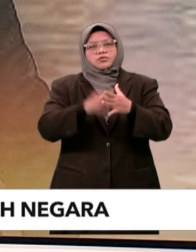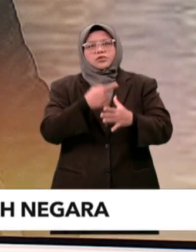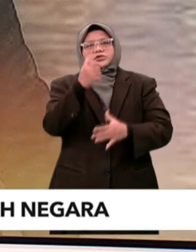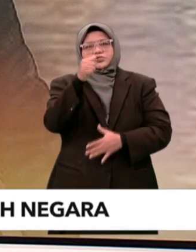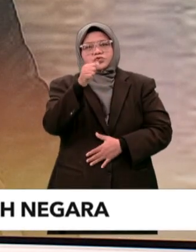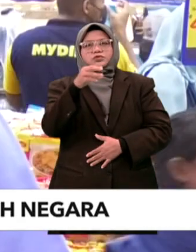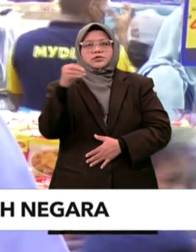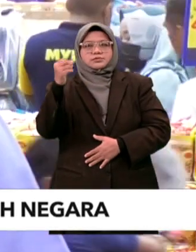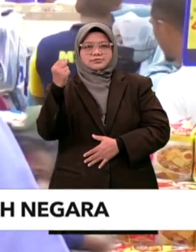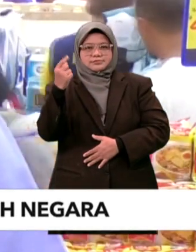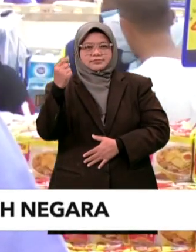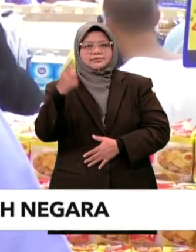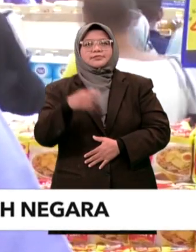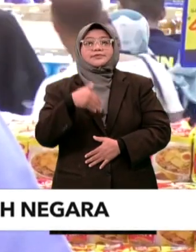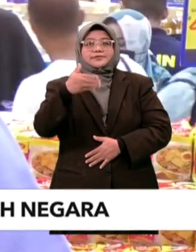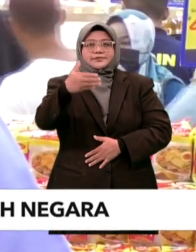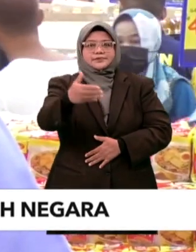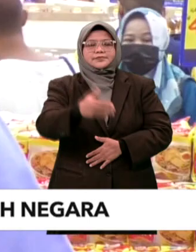depan